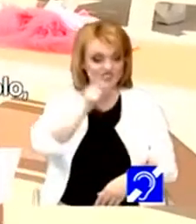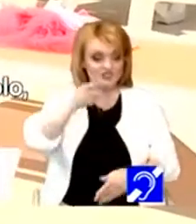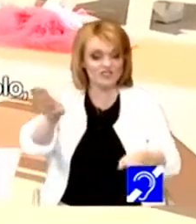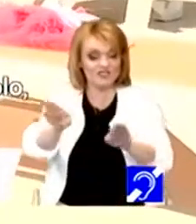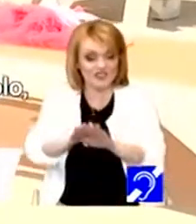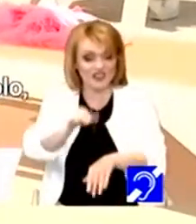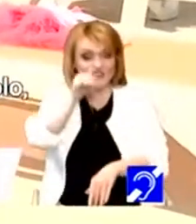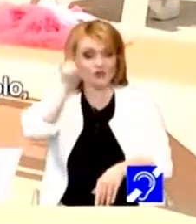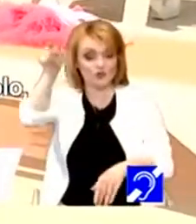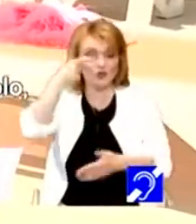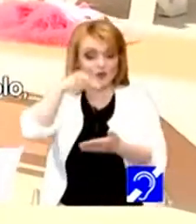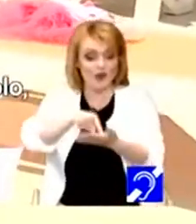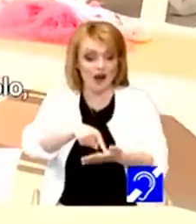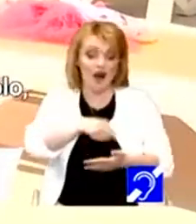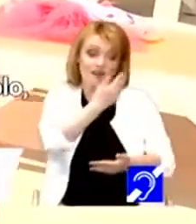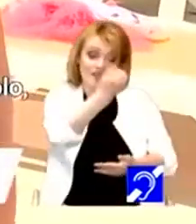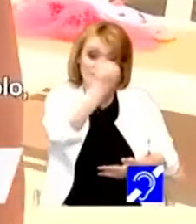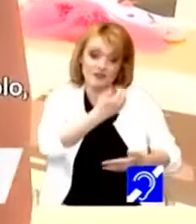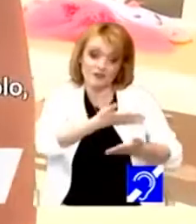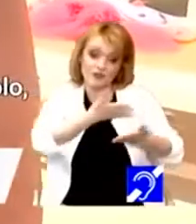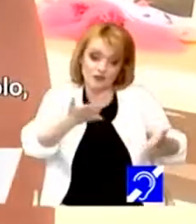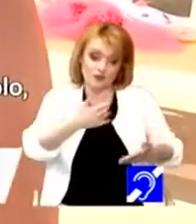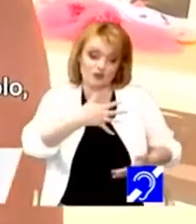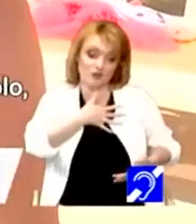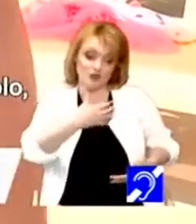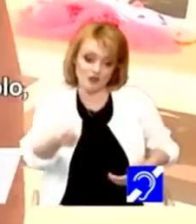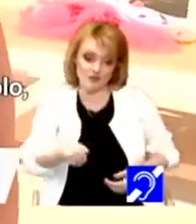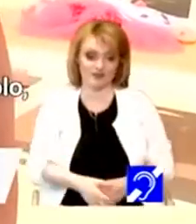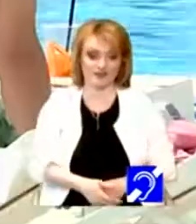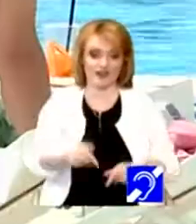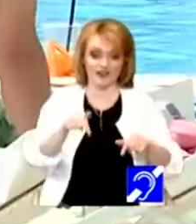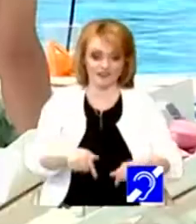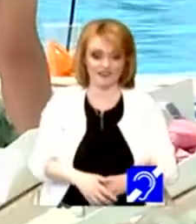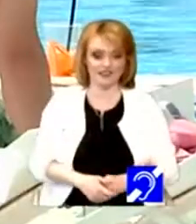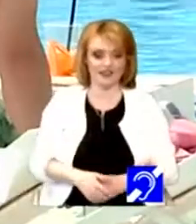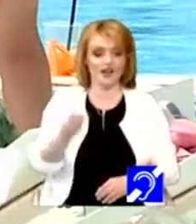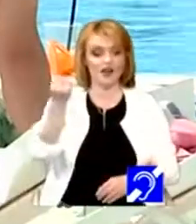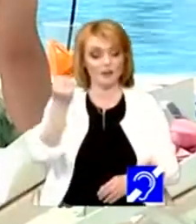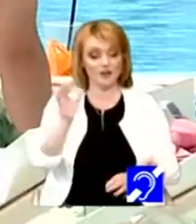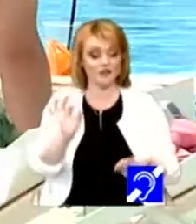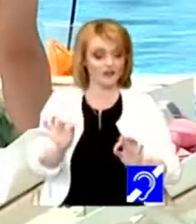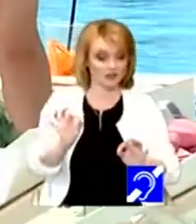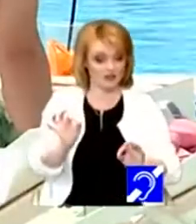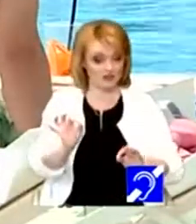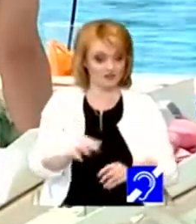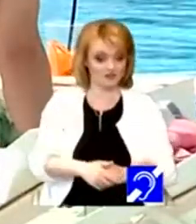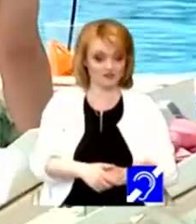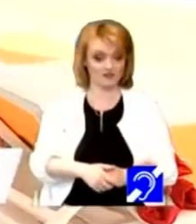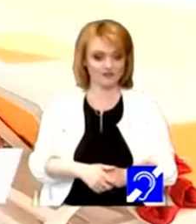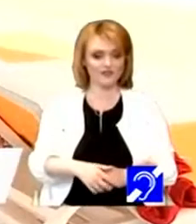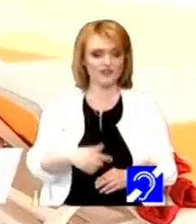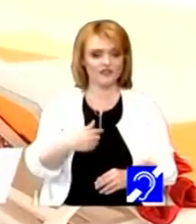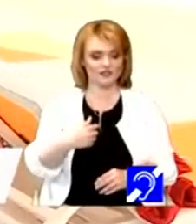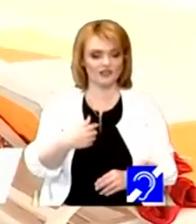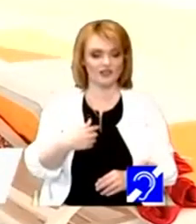закрыто, мы не можем туда попасть. А вам спасибо большое, что вы принимаете вот нас тут. Цена более-менее оптимальная, но я думаю,